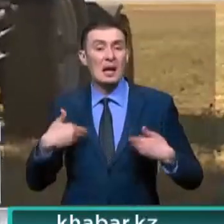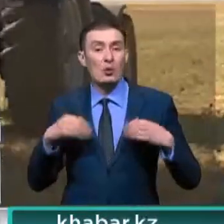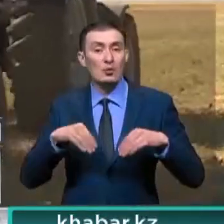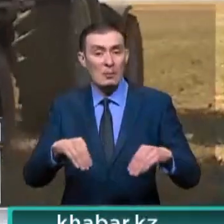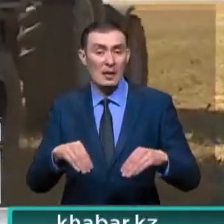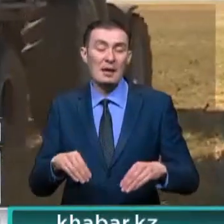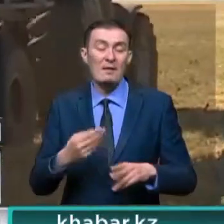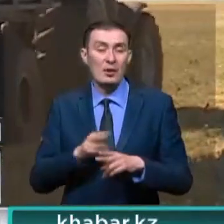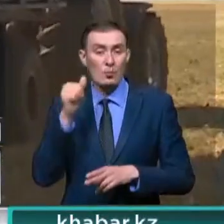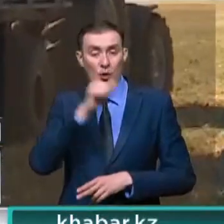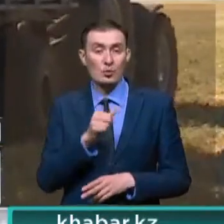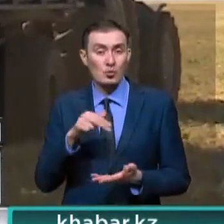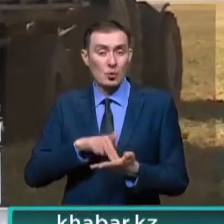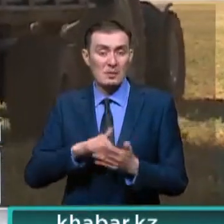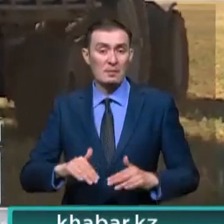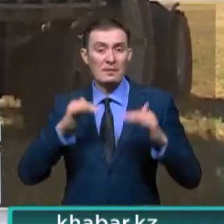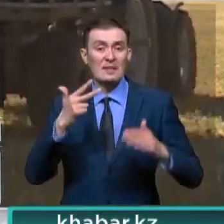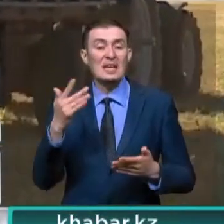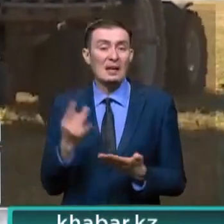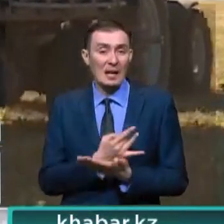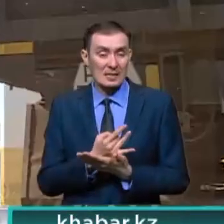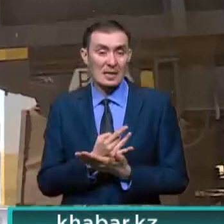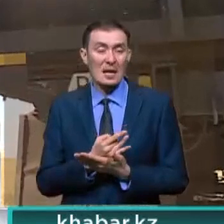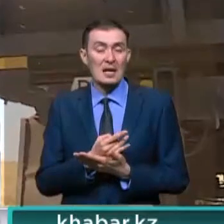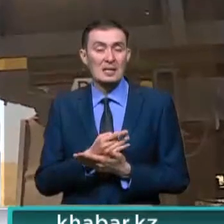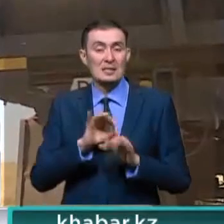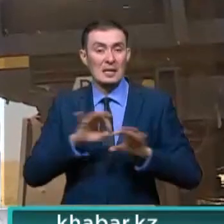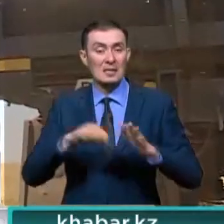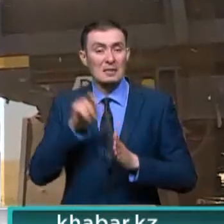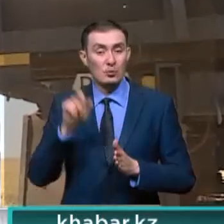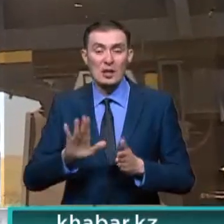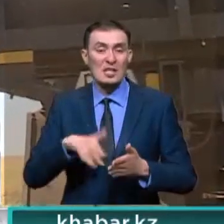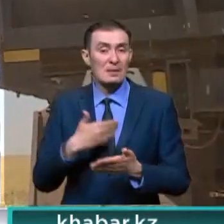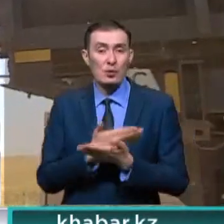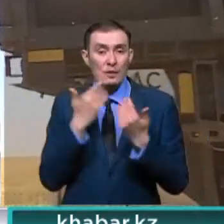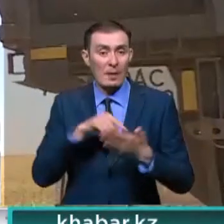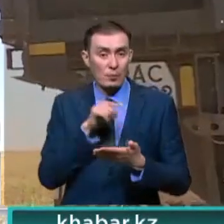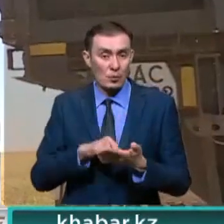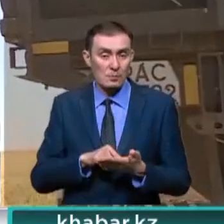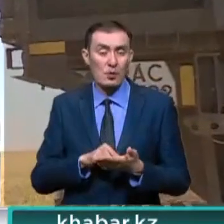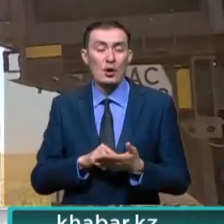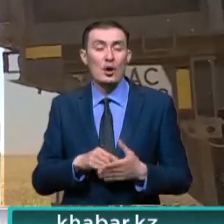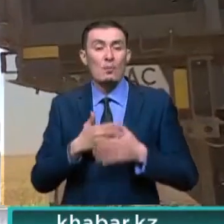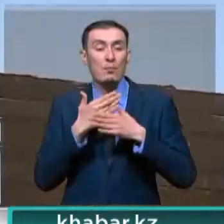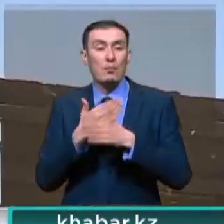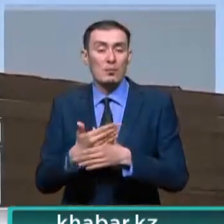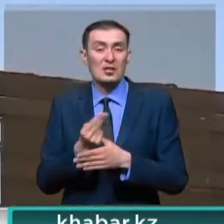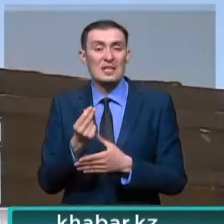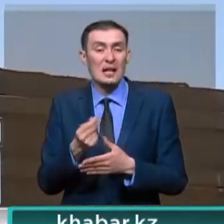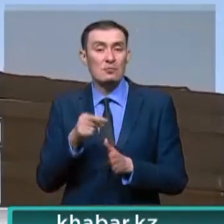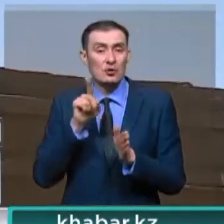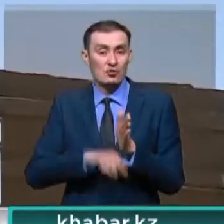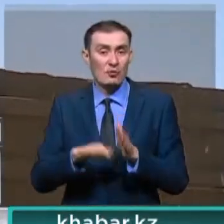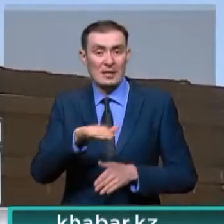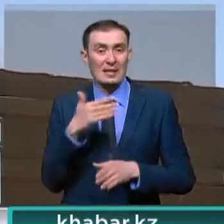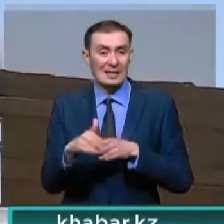В этом году цены на них выросли в 3 раза, озвучил парламентарий. До сих пор не решен вопрос с доступом к длинным и дешевым деньгам,